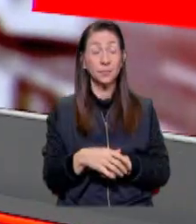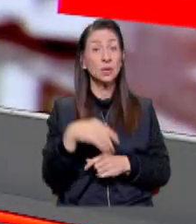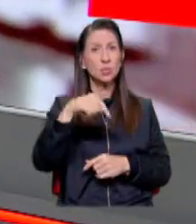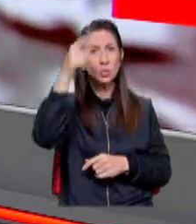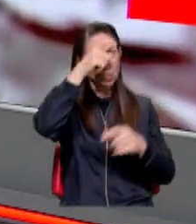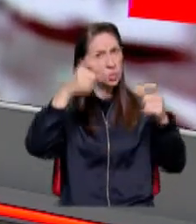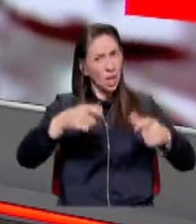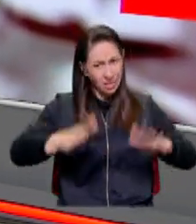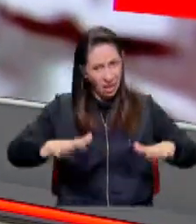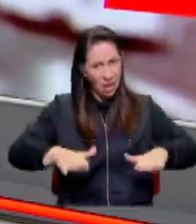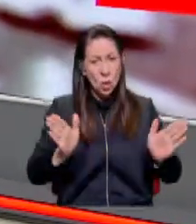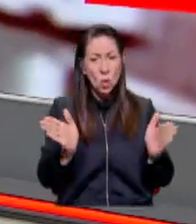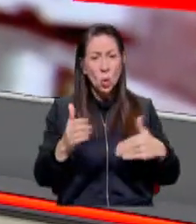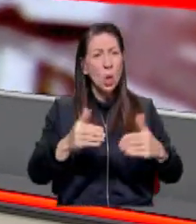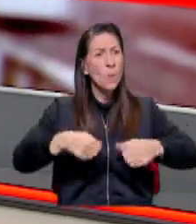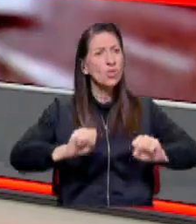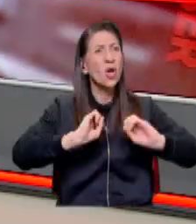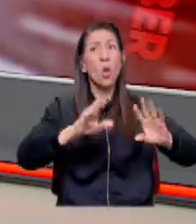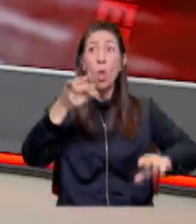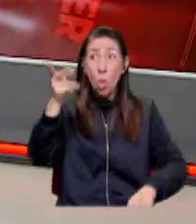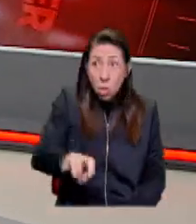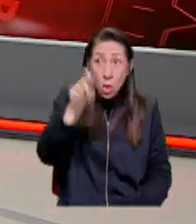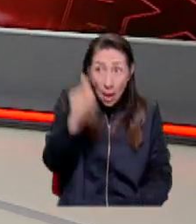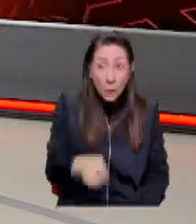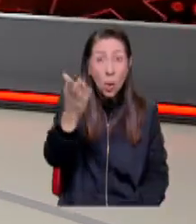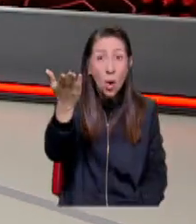Bu ülkede bir kurye kardeşimizi katlediyor.